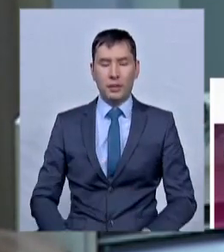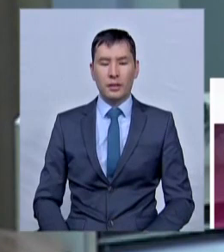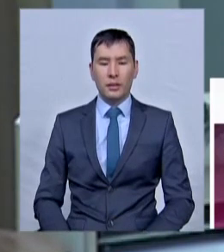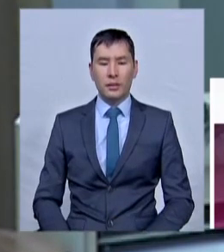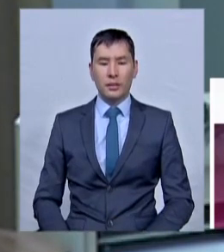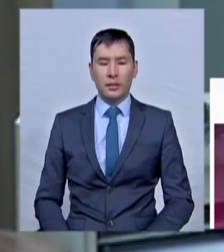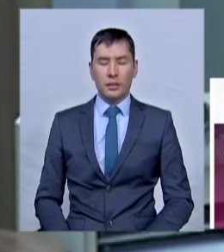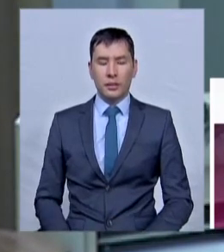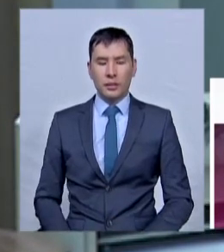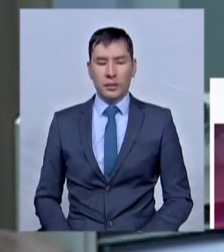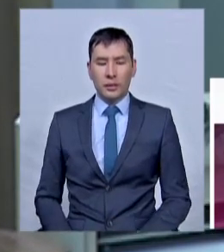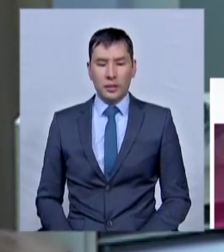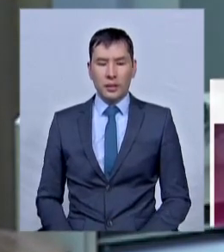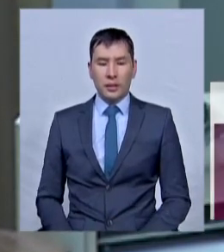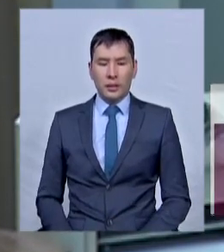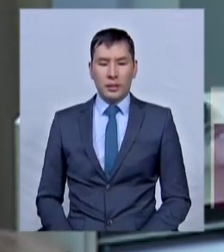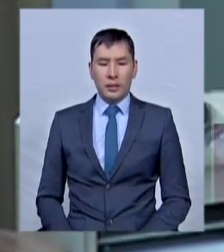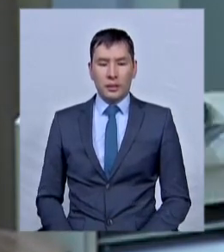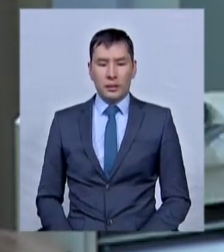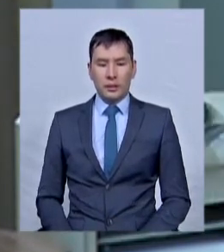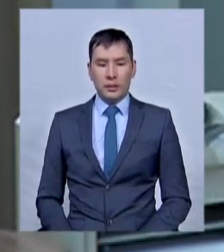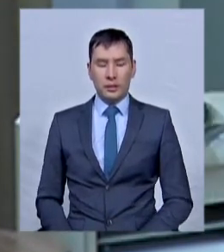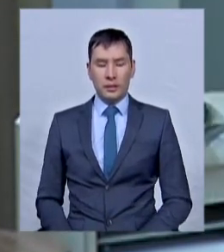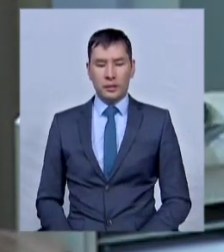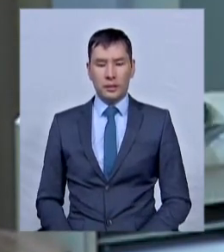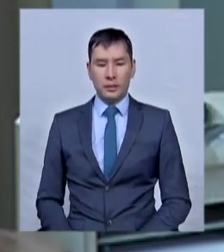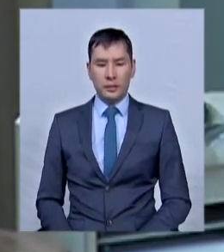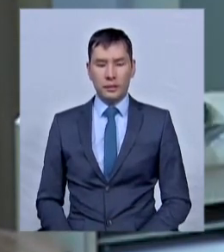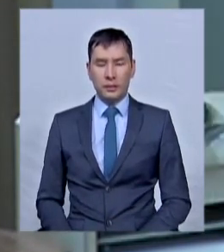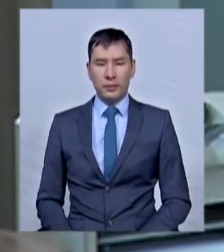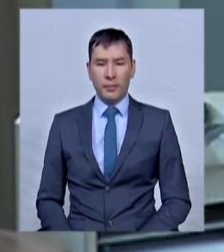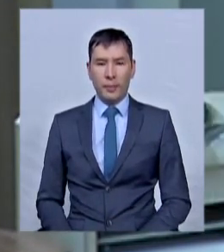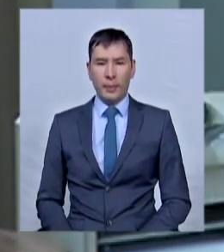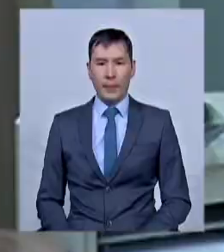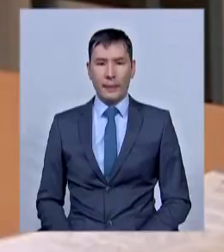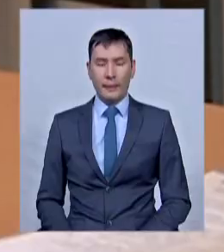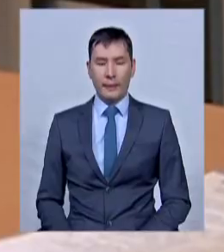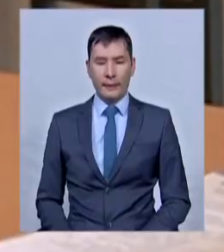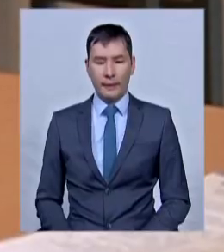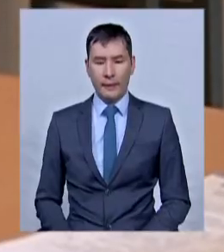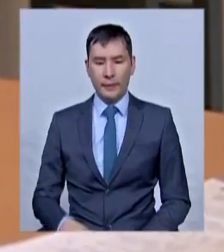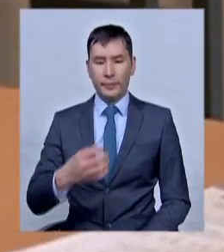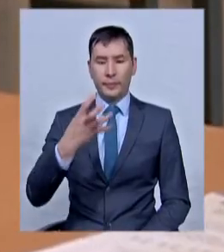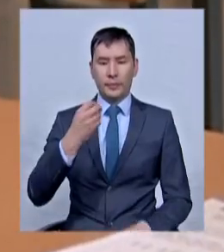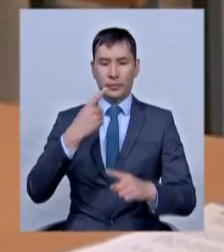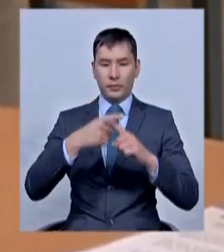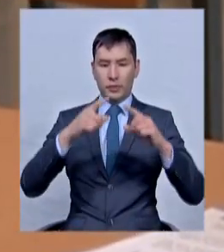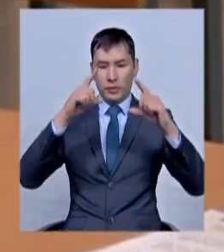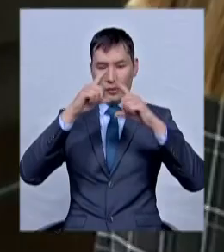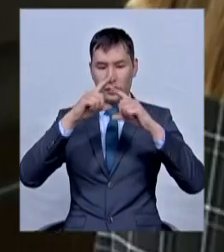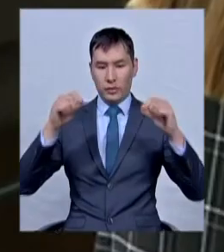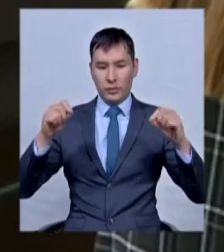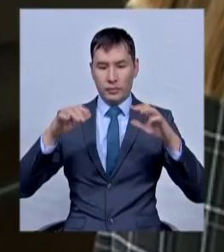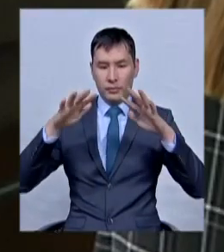шашуға жететін залалсыздандыру құралдарын алып жүруге және маскамен қамтамасыз етуге міндетті. Одан бөлек мектепте қашықтан білім